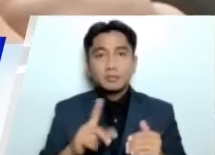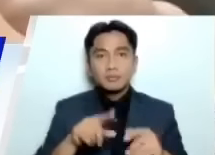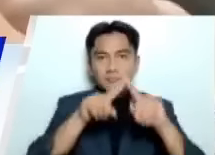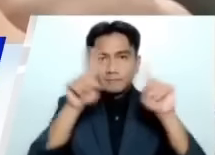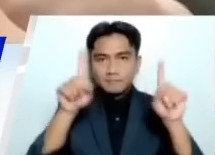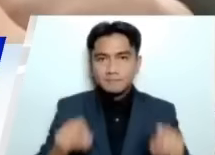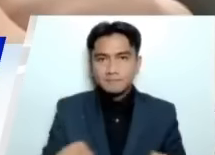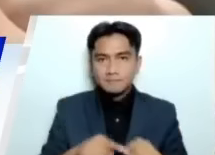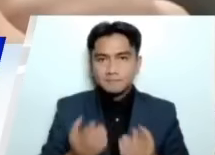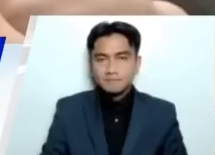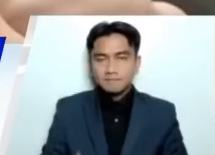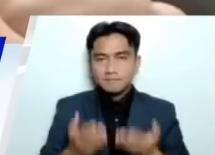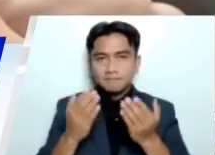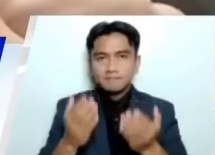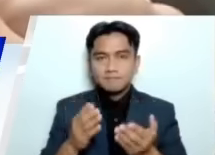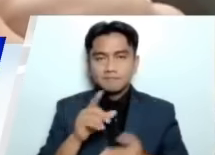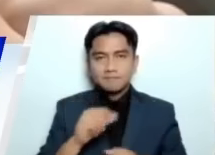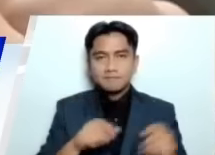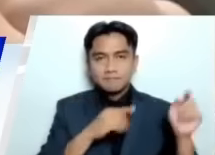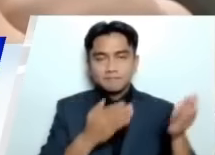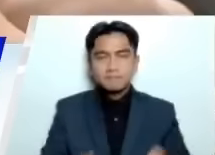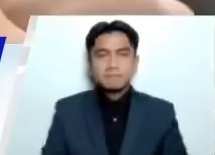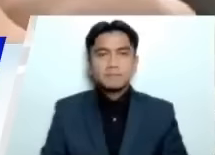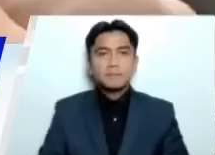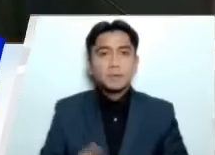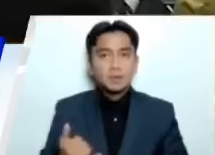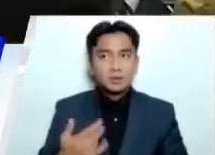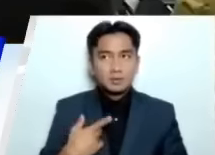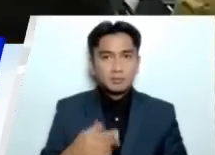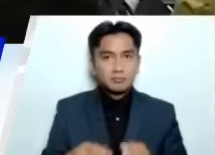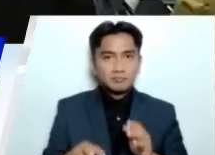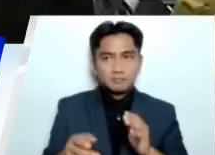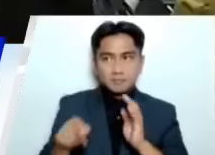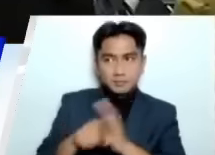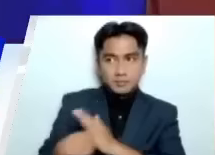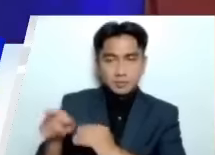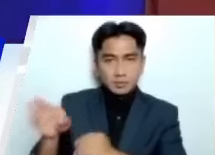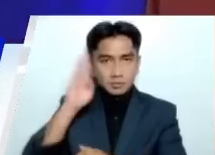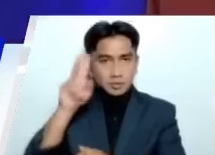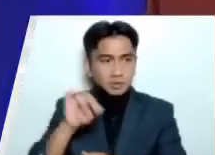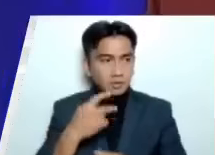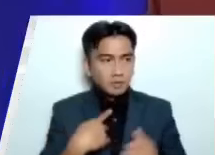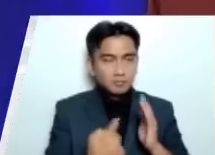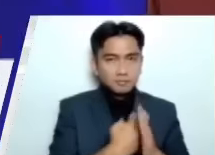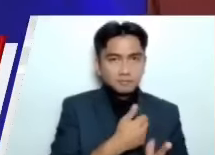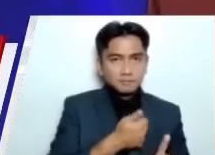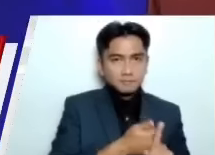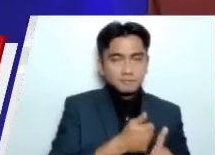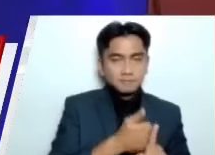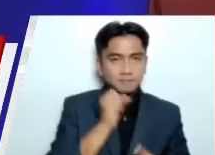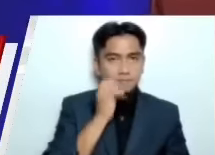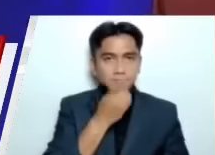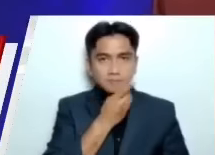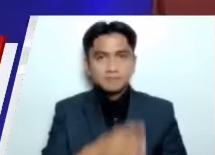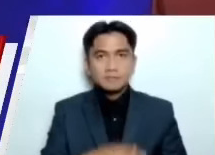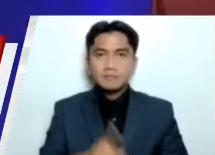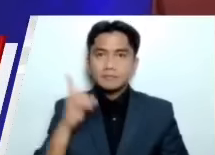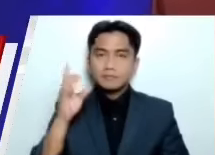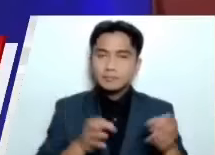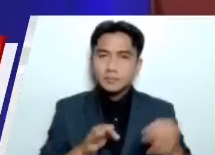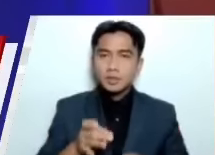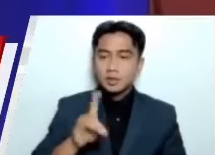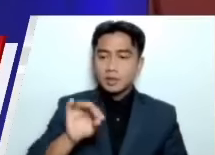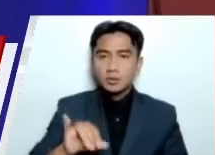sinabi na pinapapatay niya ang Pangulo kapag may pumatay sa kanya. Pero para sa DOJ, if such an event happens, who will